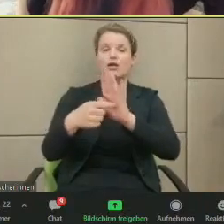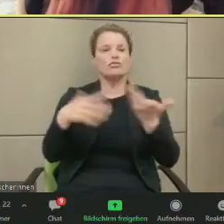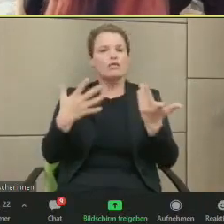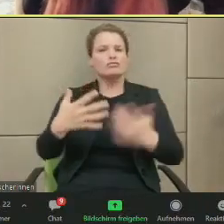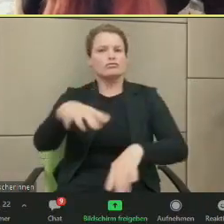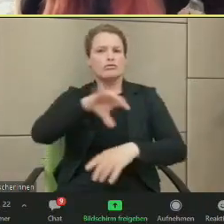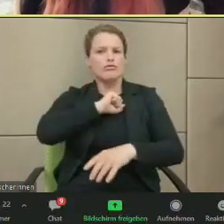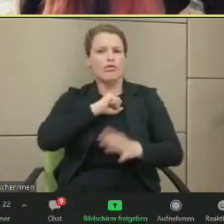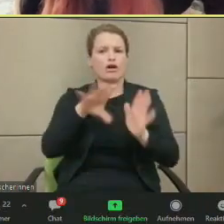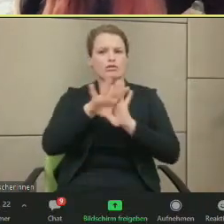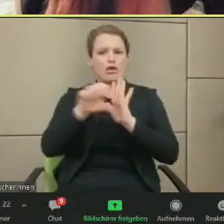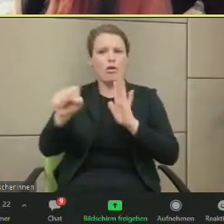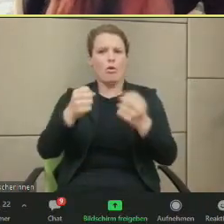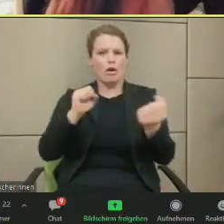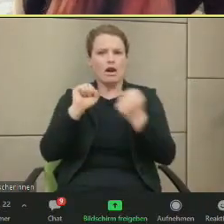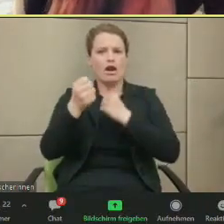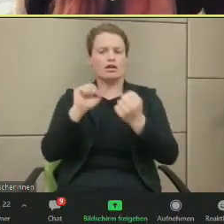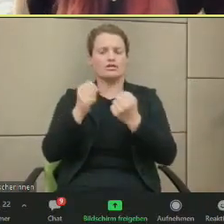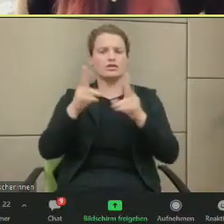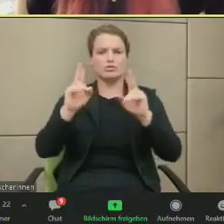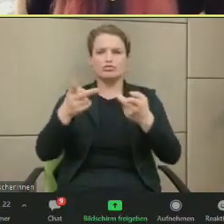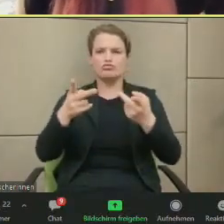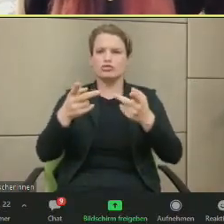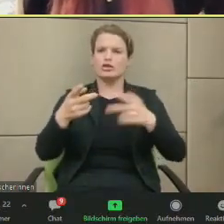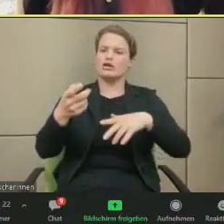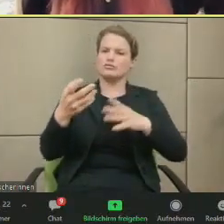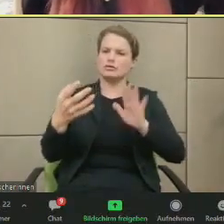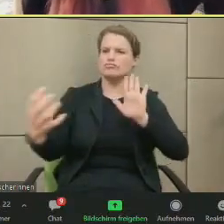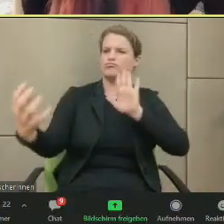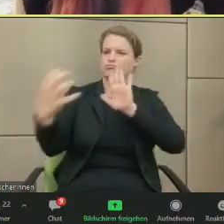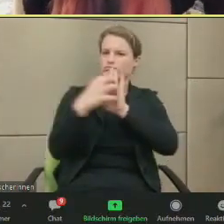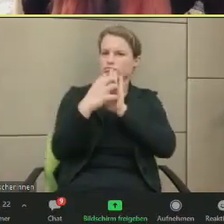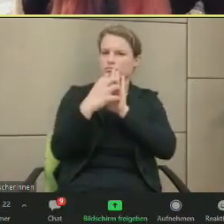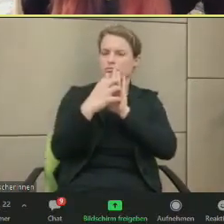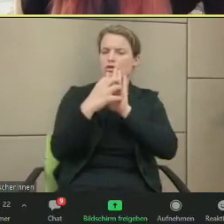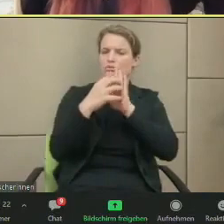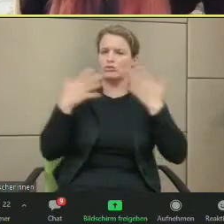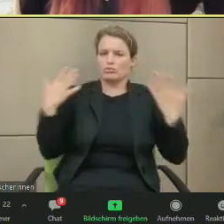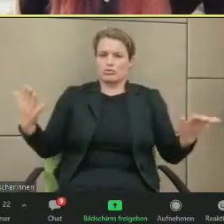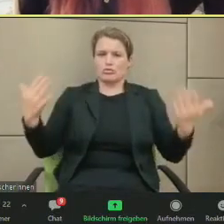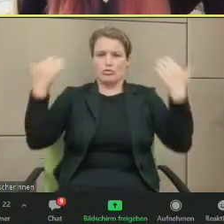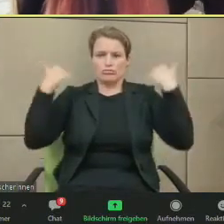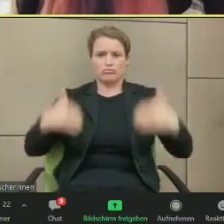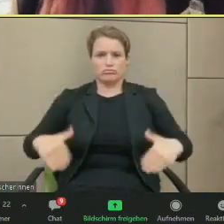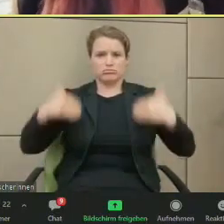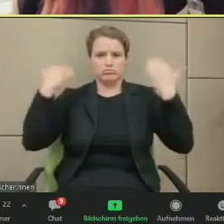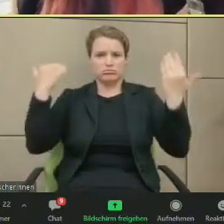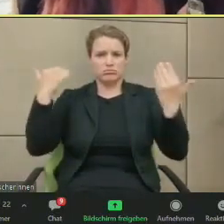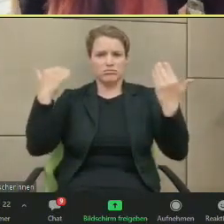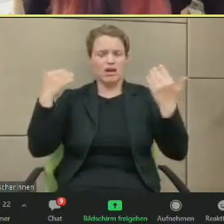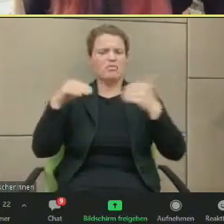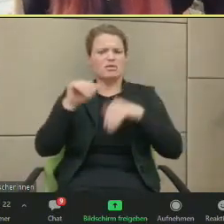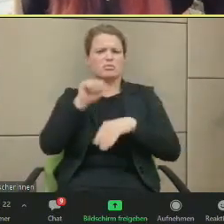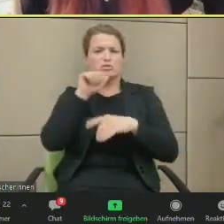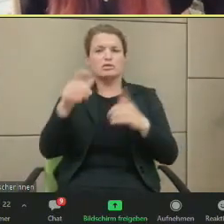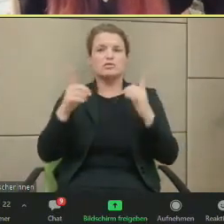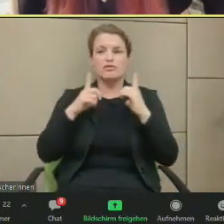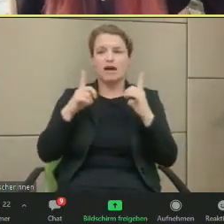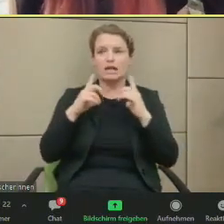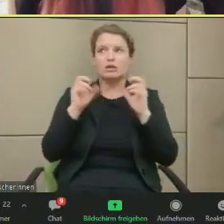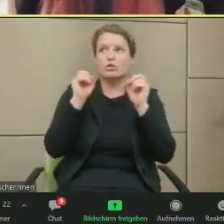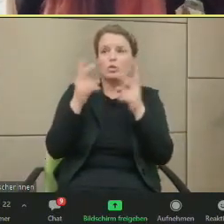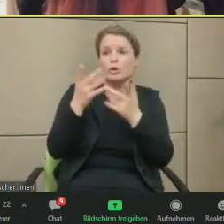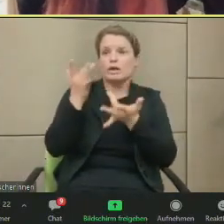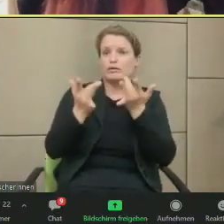sich einen Account erstellen und man kann sich so zeigen, wie man ist. Und man muss nicht erst darauf warten, irgendwo eingeladen zu